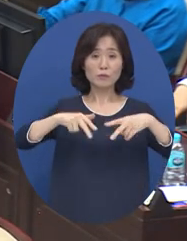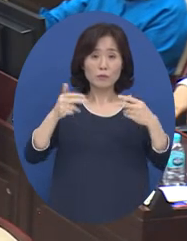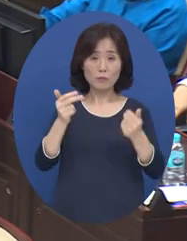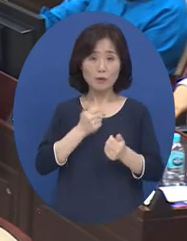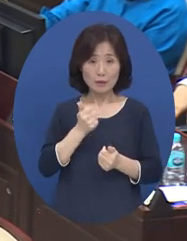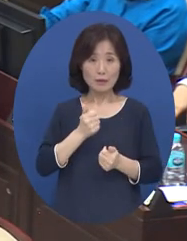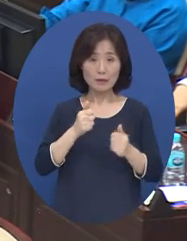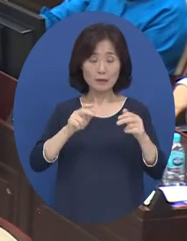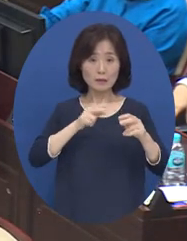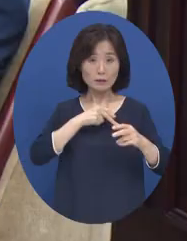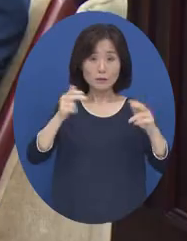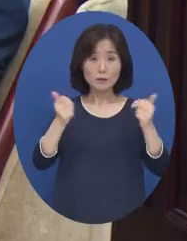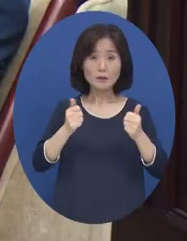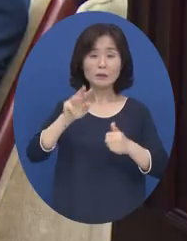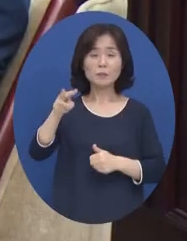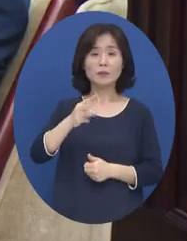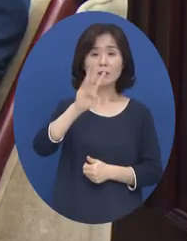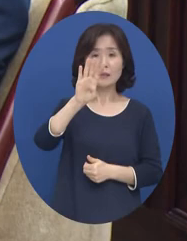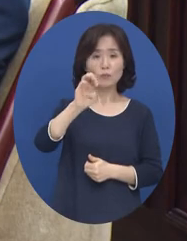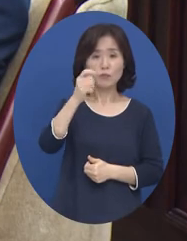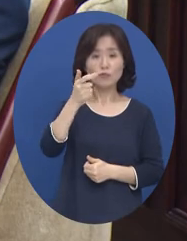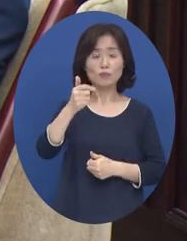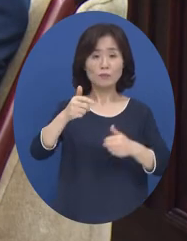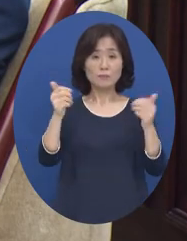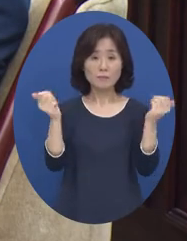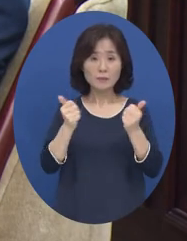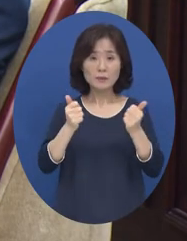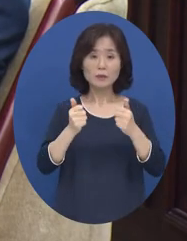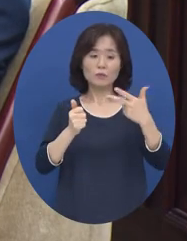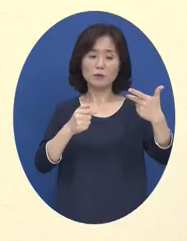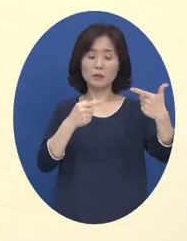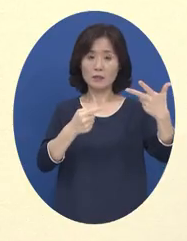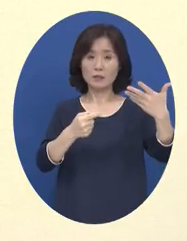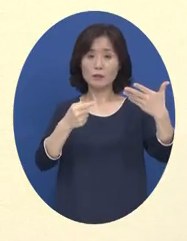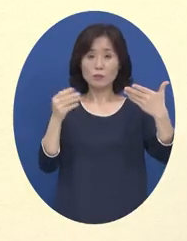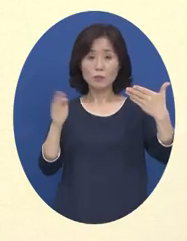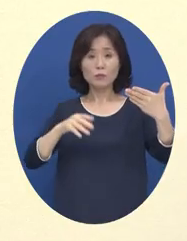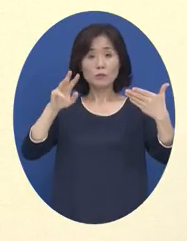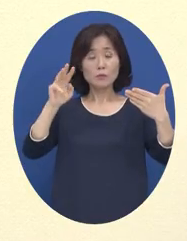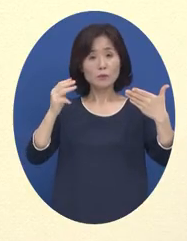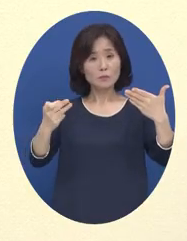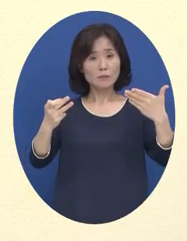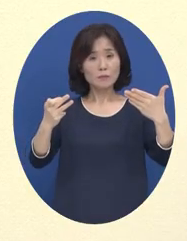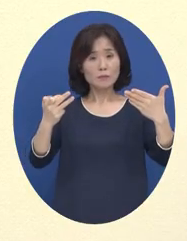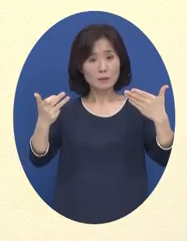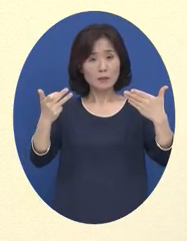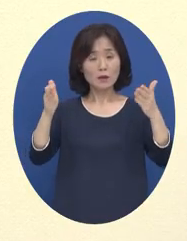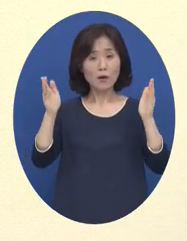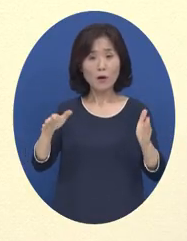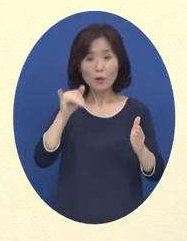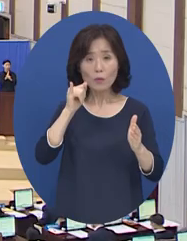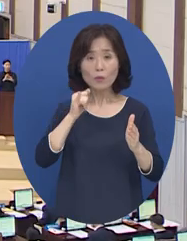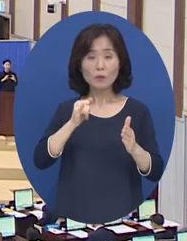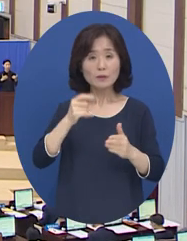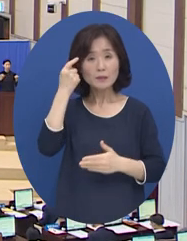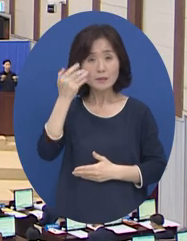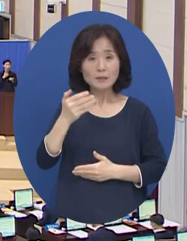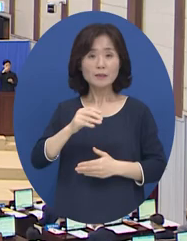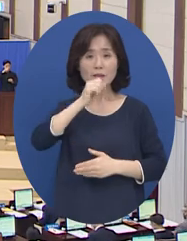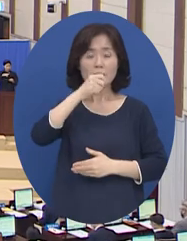346회 임시회를 오른 9월 2일부터 18일까지 없고 도정 채비와 올해 추경 예산안 심의 등을 진행할 예정 딱